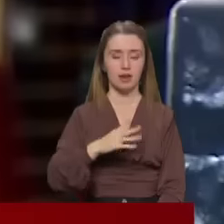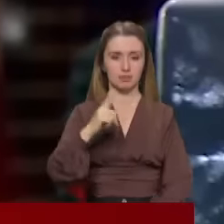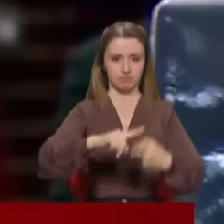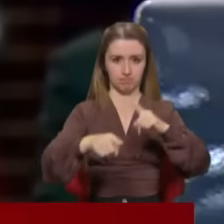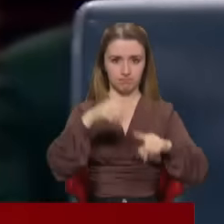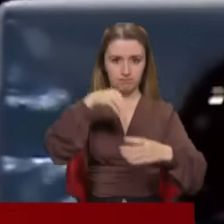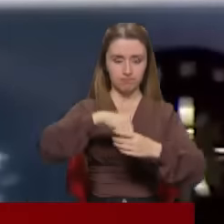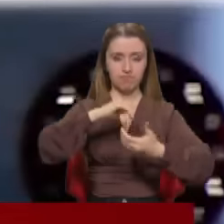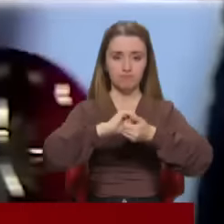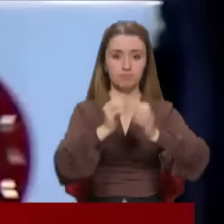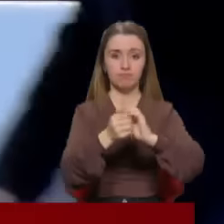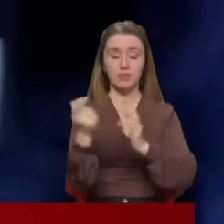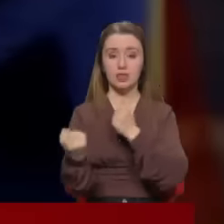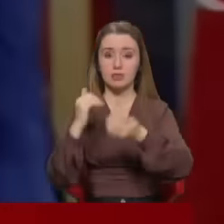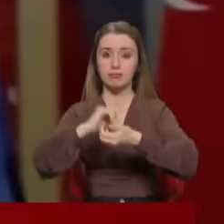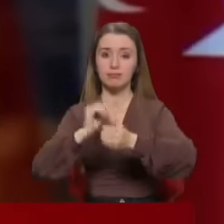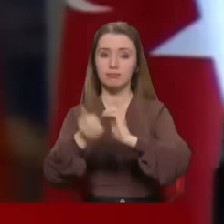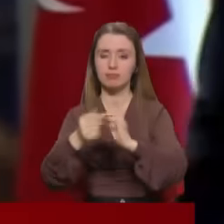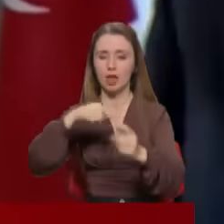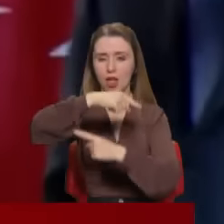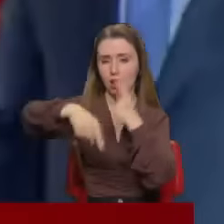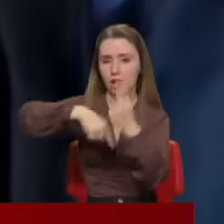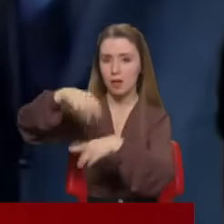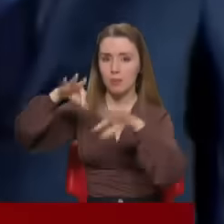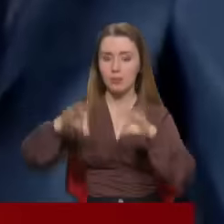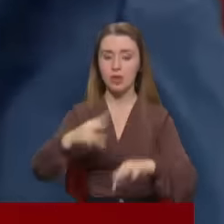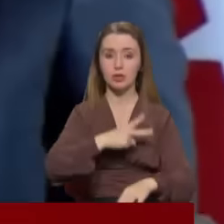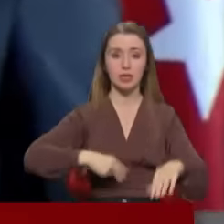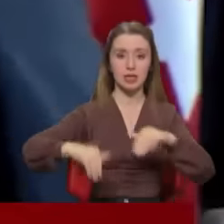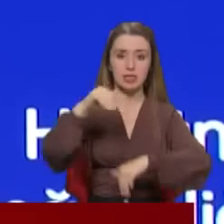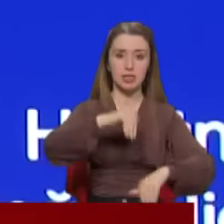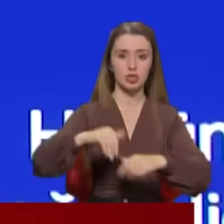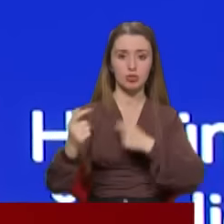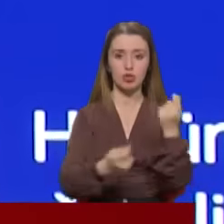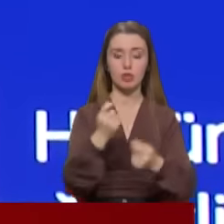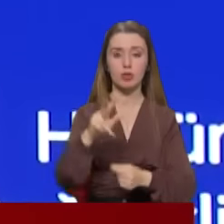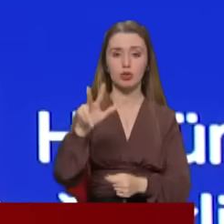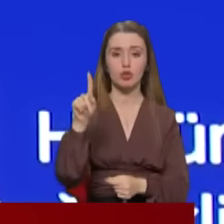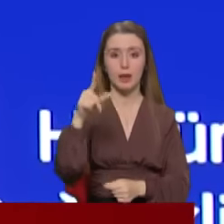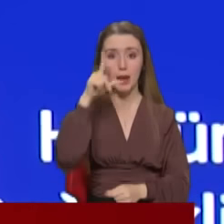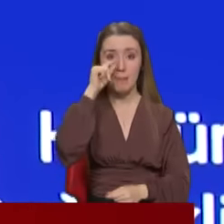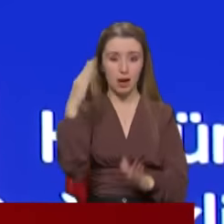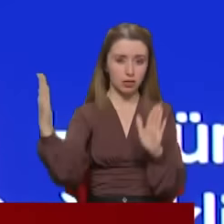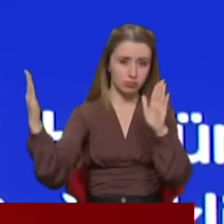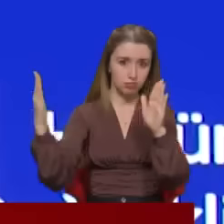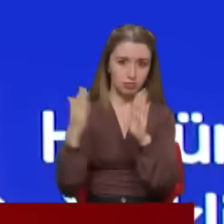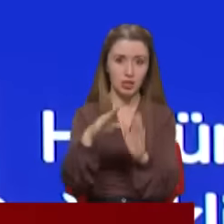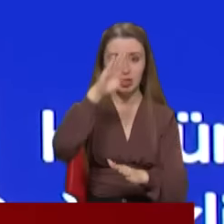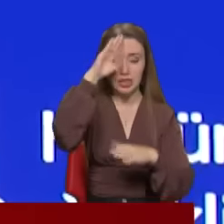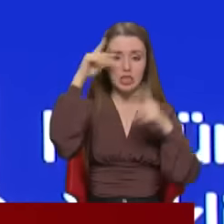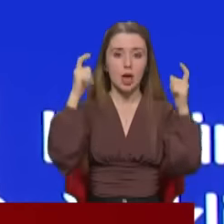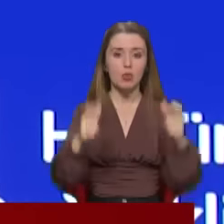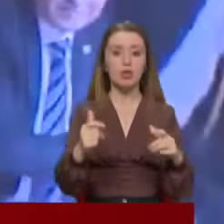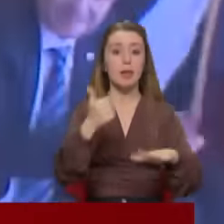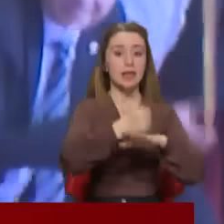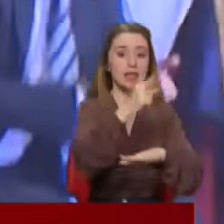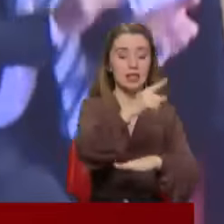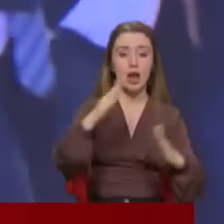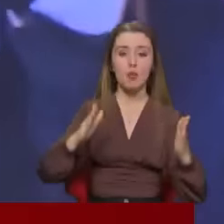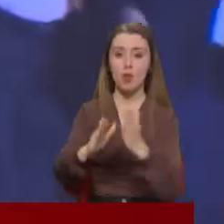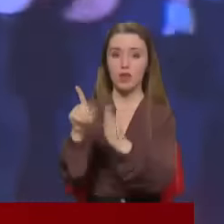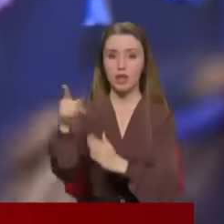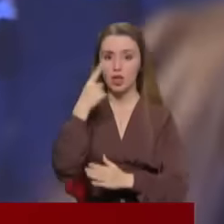Partilerin ittifak ya da işbirliği arayışlarıyla başlayan yerel seçim maratonu 31 Mart'a haftalar kala İstanbul'da hem iktidar hem de